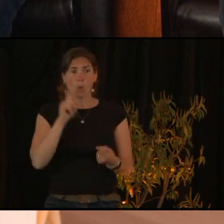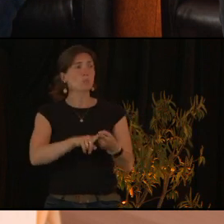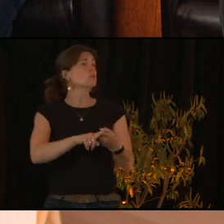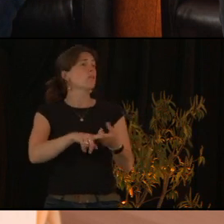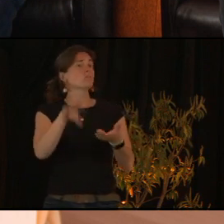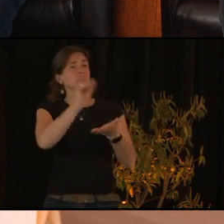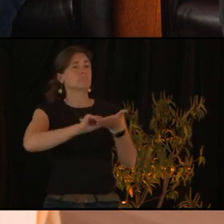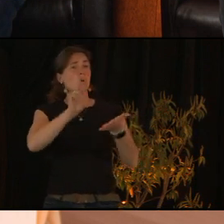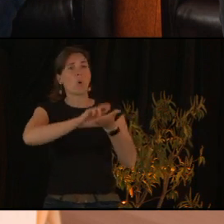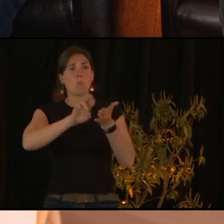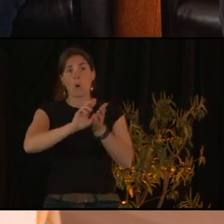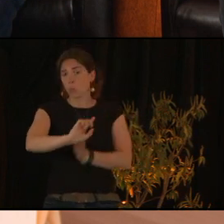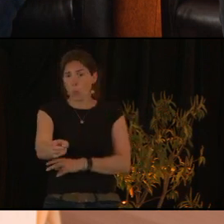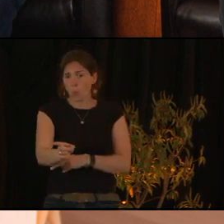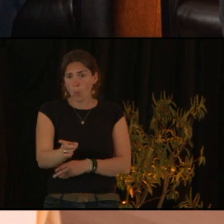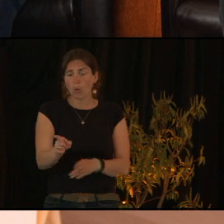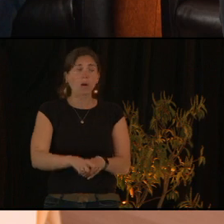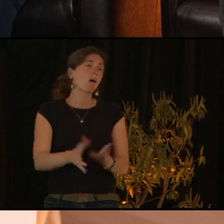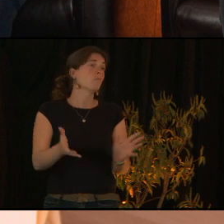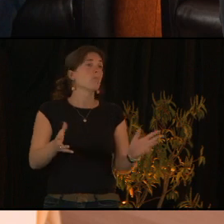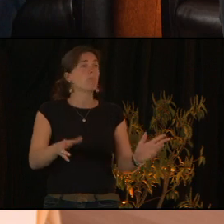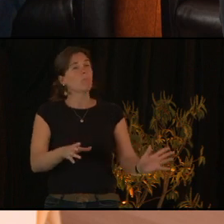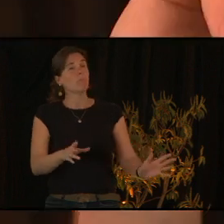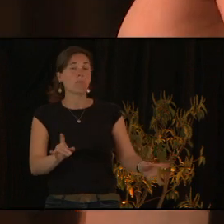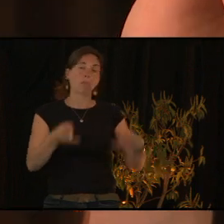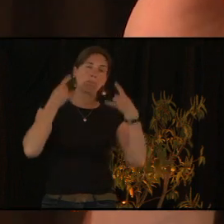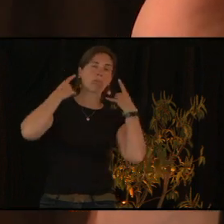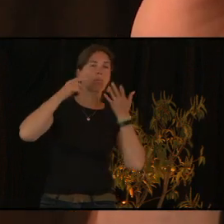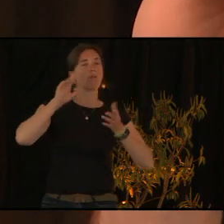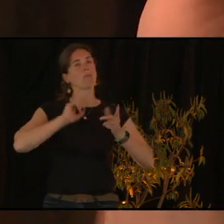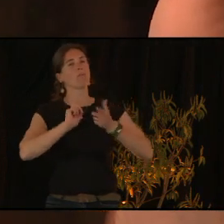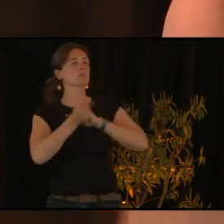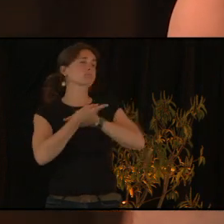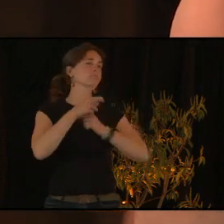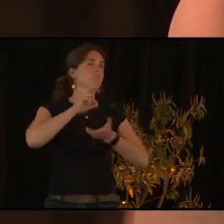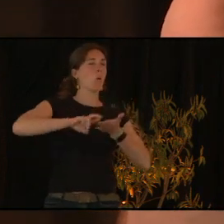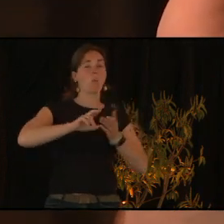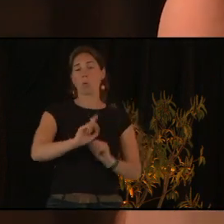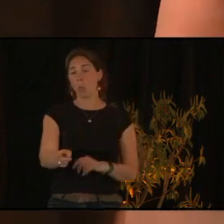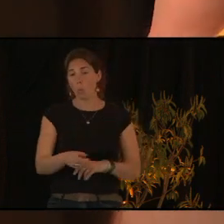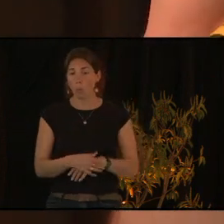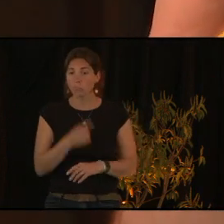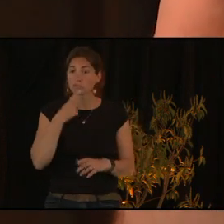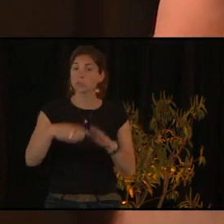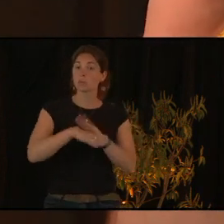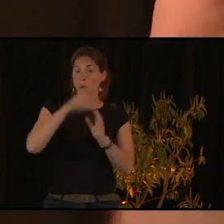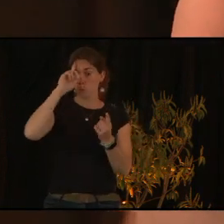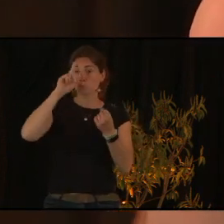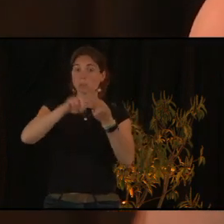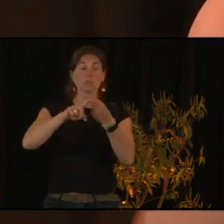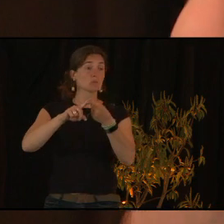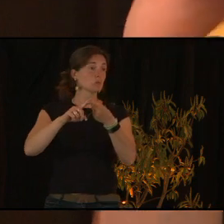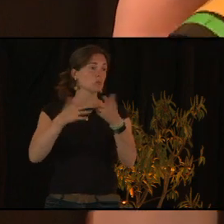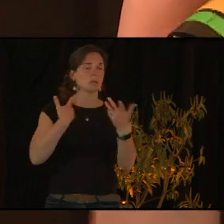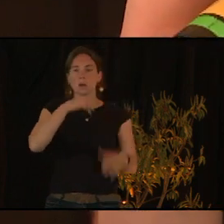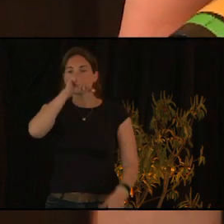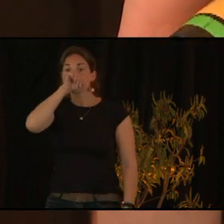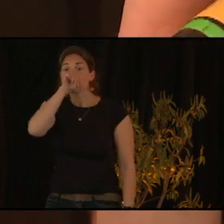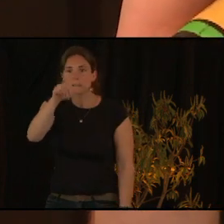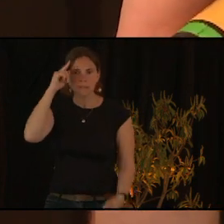immense liberté. C'était extraordinaire et je me rends compte que c'était une chance folle parce que quelque part, je pouvais dire ce que je voulais.